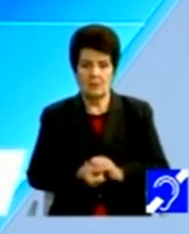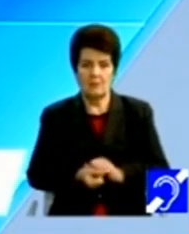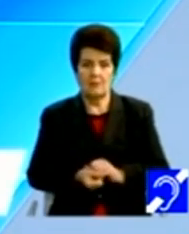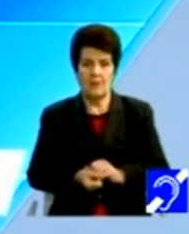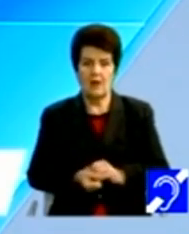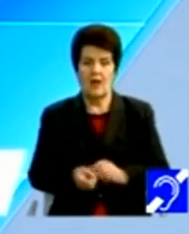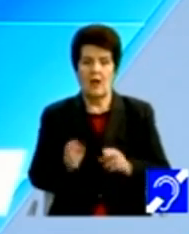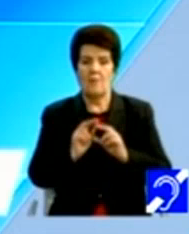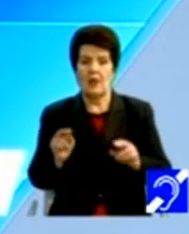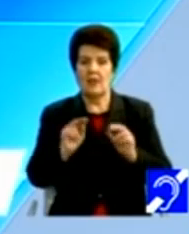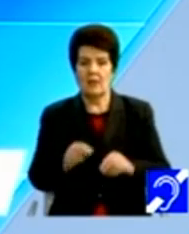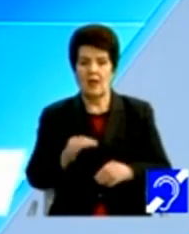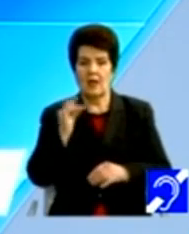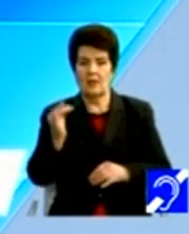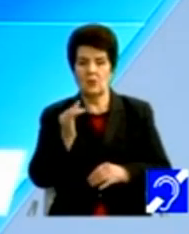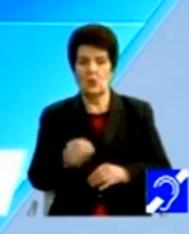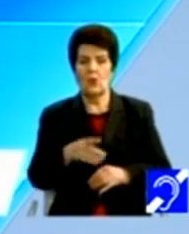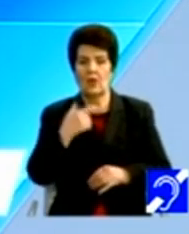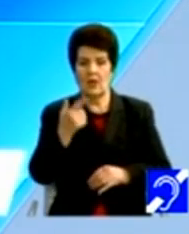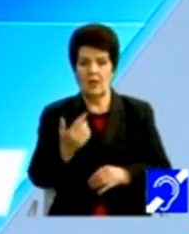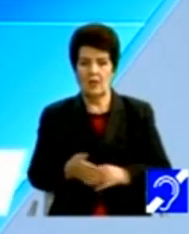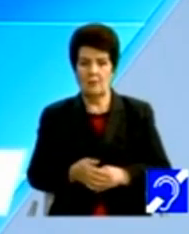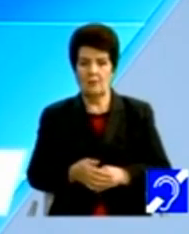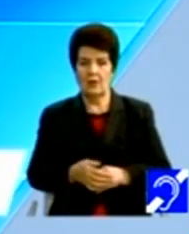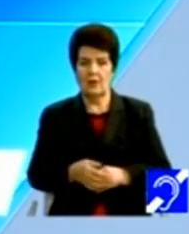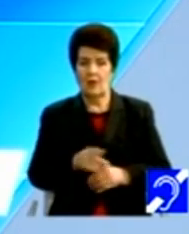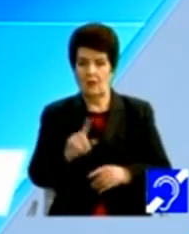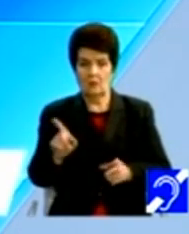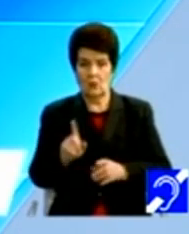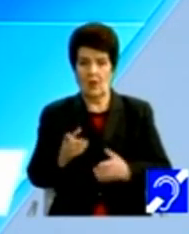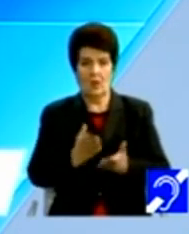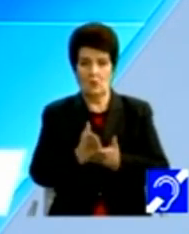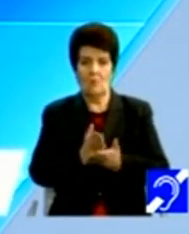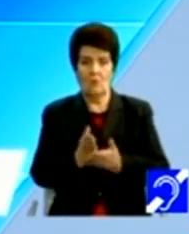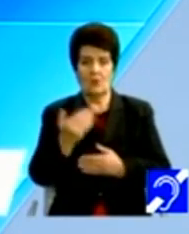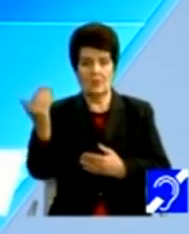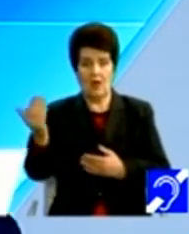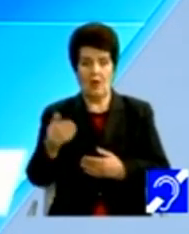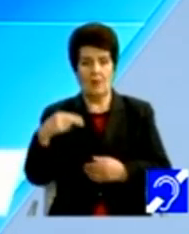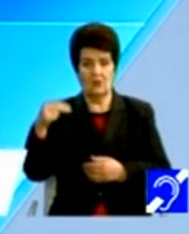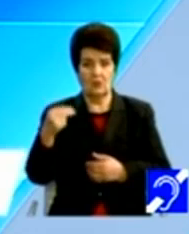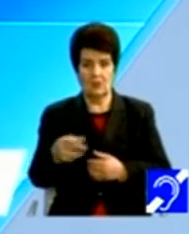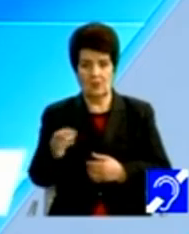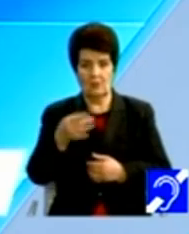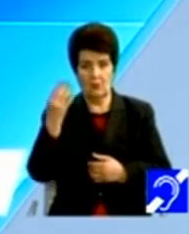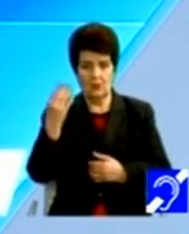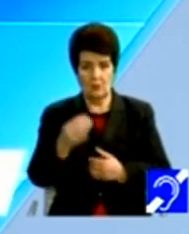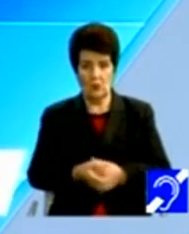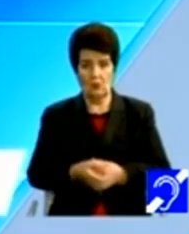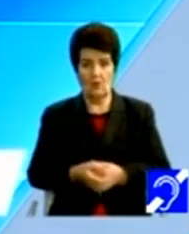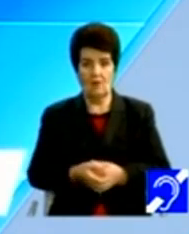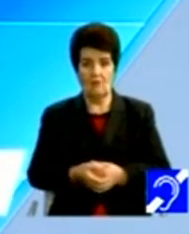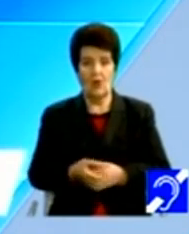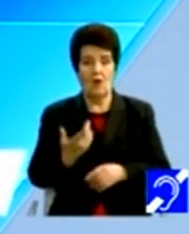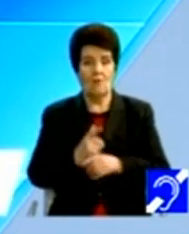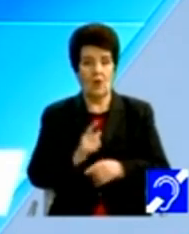predarea istoriei în școală și limbă, deci nu sunt aceste funcții ale președintelui Republicii Moldova. Repet, foarte